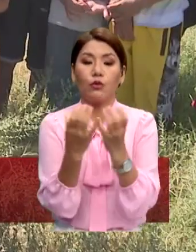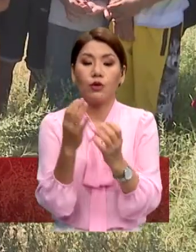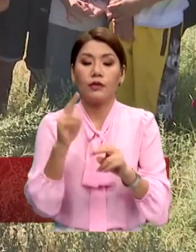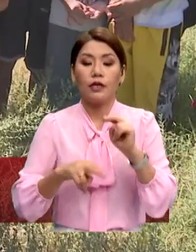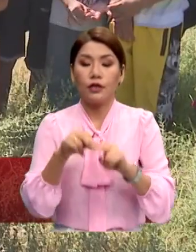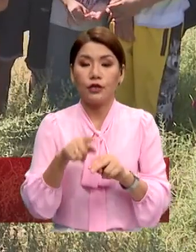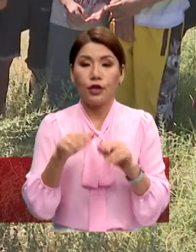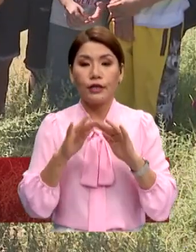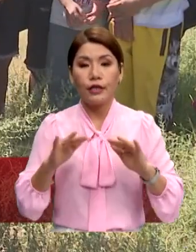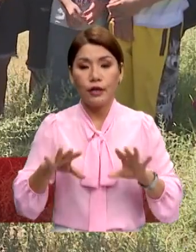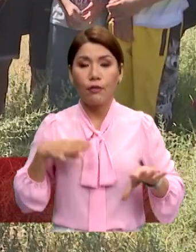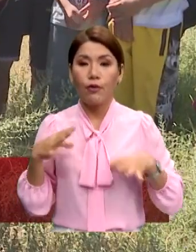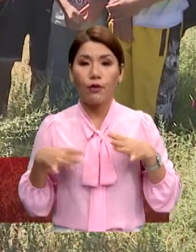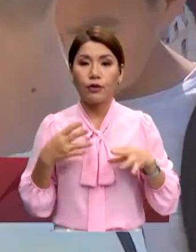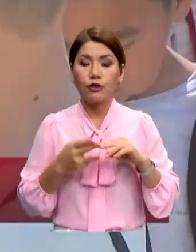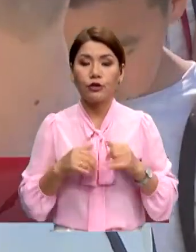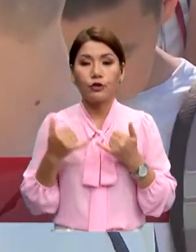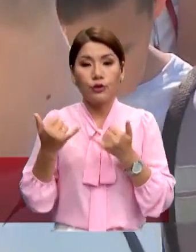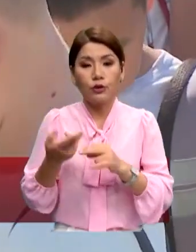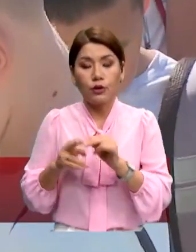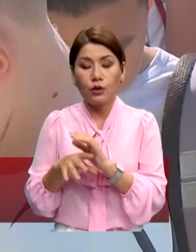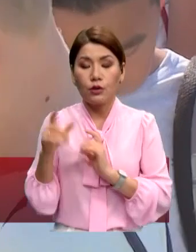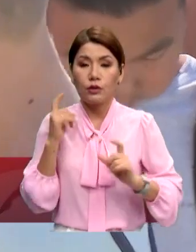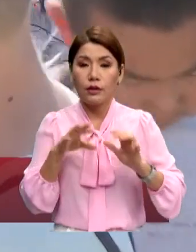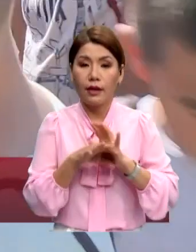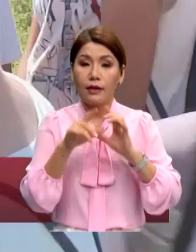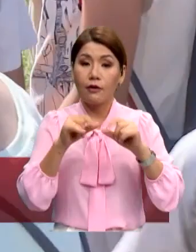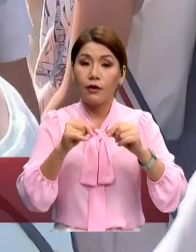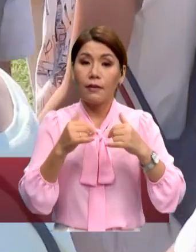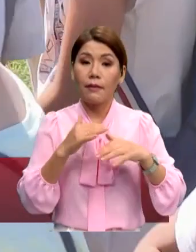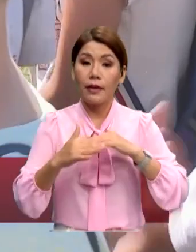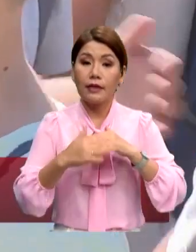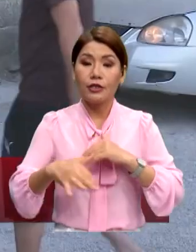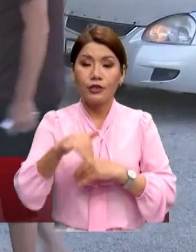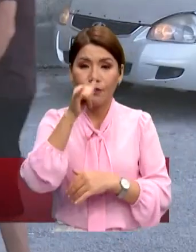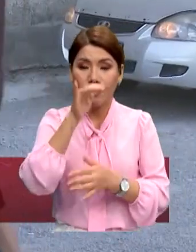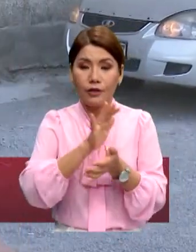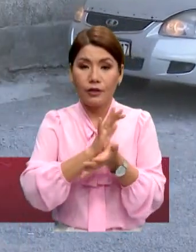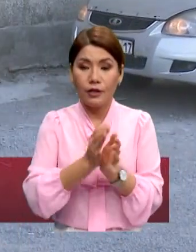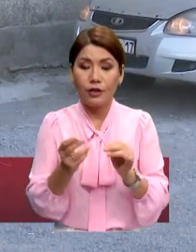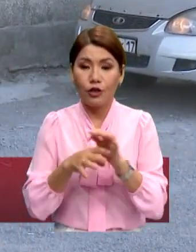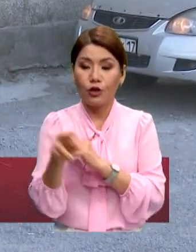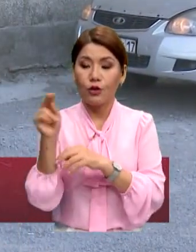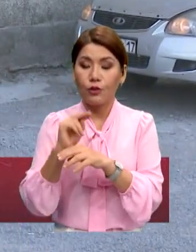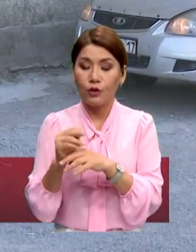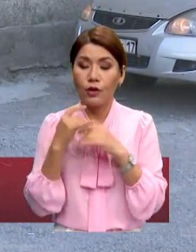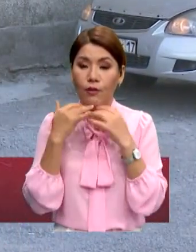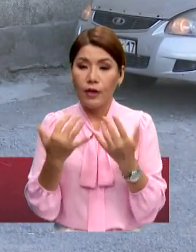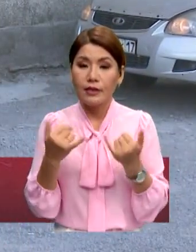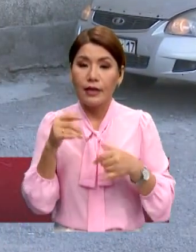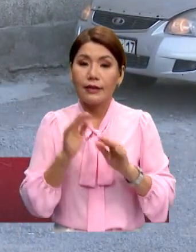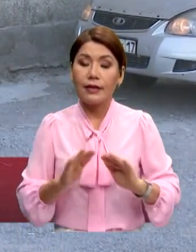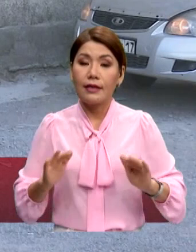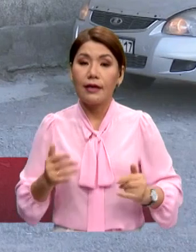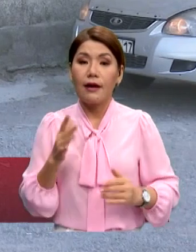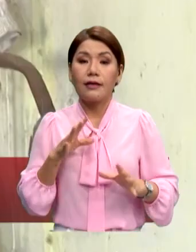будут пускать на тренировки в комплекс для студентов. Школьная площадка всех желающих вместить не может, да и нуждается в ремонте. Пока же подростки